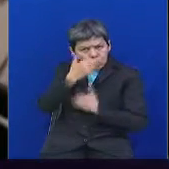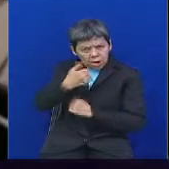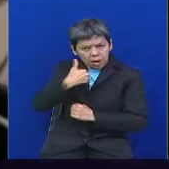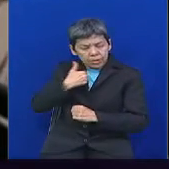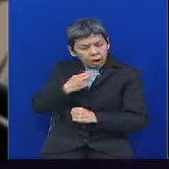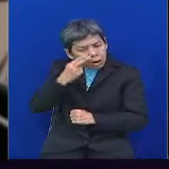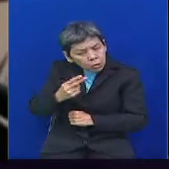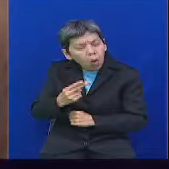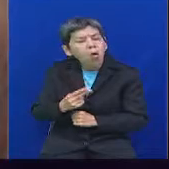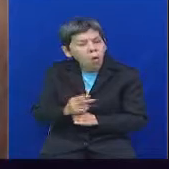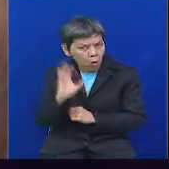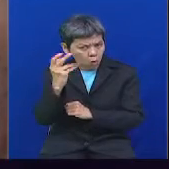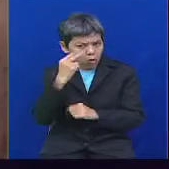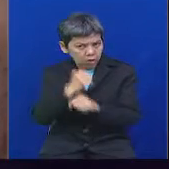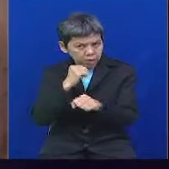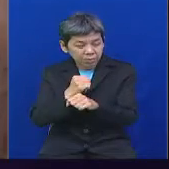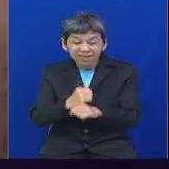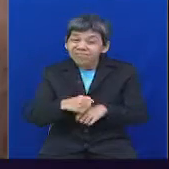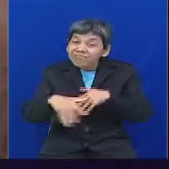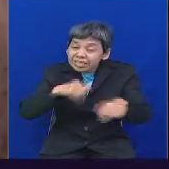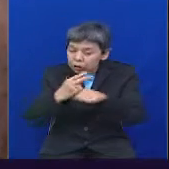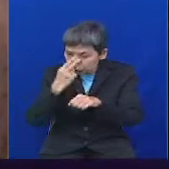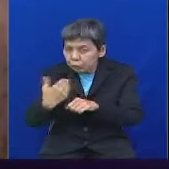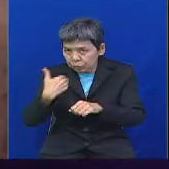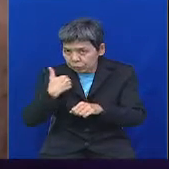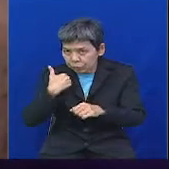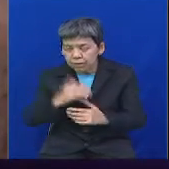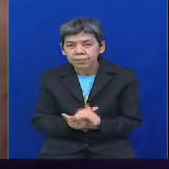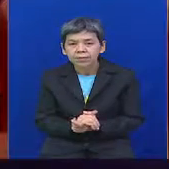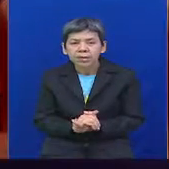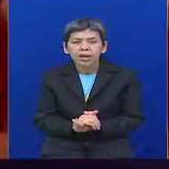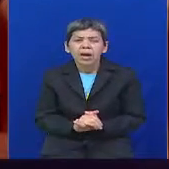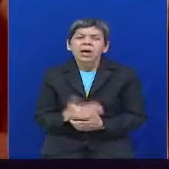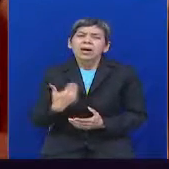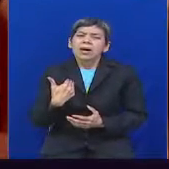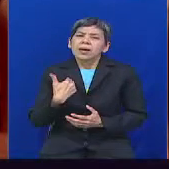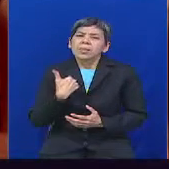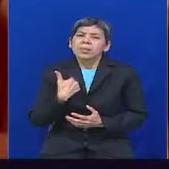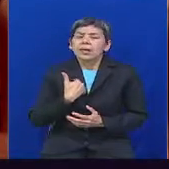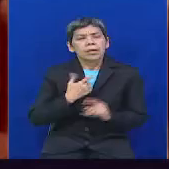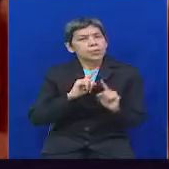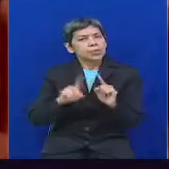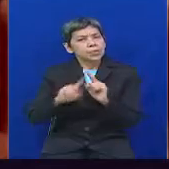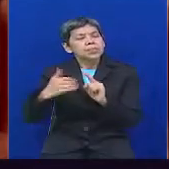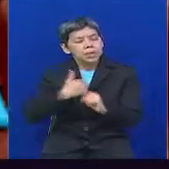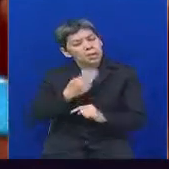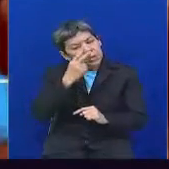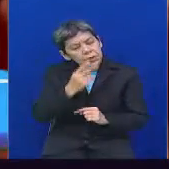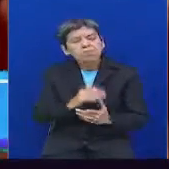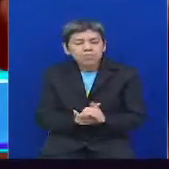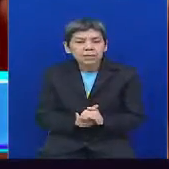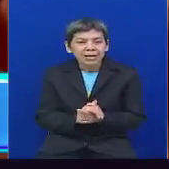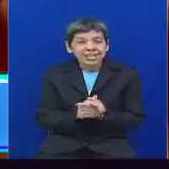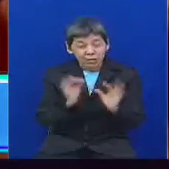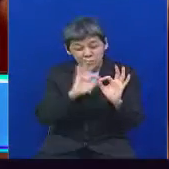และเมื่อมองถึงในระดับโลกทำให้มีผู้ชมจำนวนมากกว่า จริงๆมีหลายปัจจัยนะคะก็ยอมรับว่าส่วนหนึ่งก็คือเนื้อห